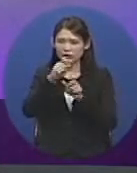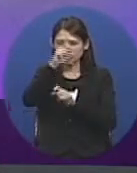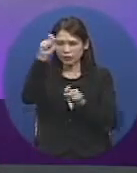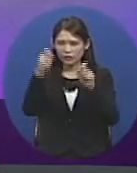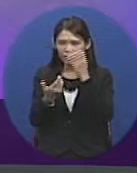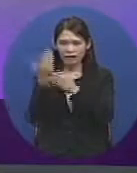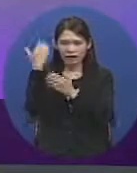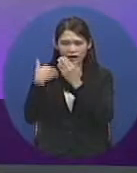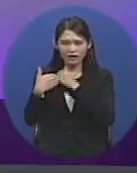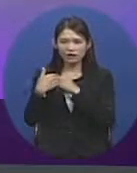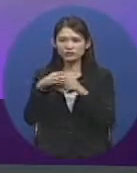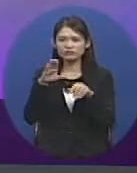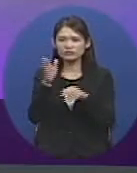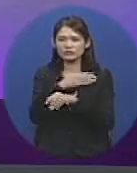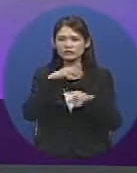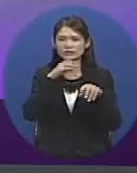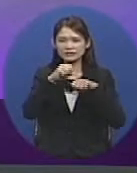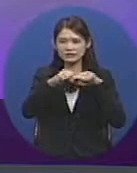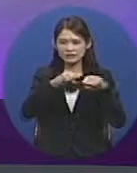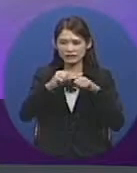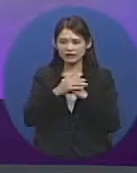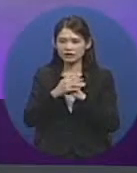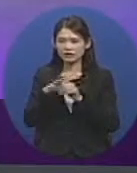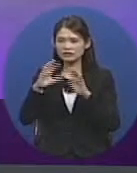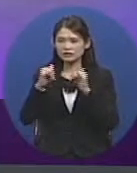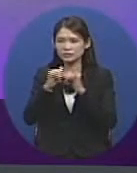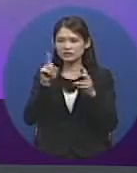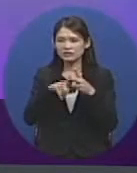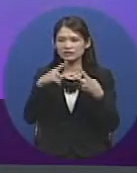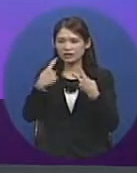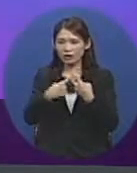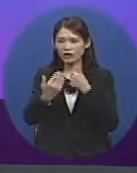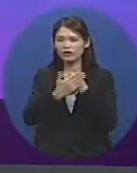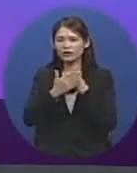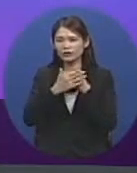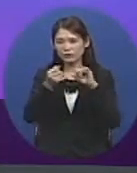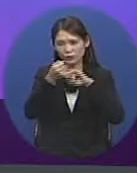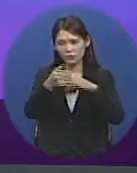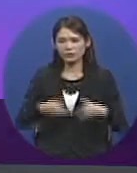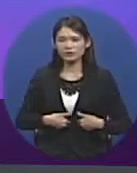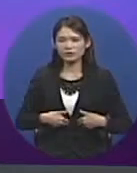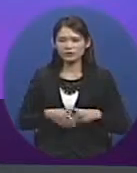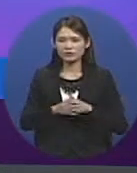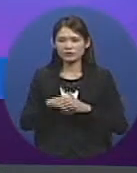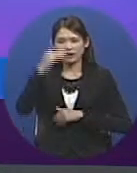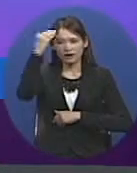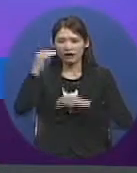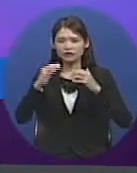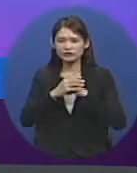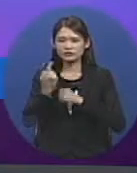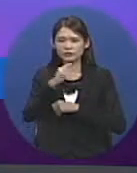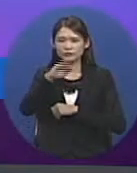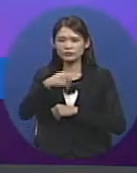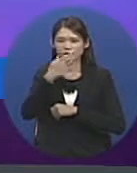왔고 장애인에 대한 시민들의 이해와 협조로 정착된 바 있습니다. 우리나라는 지난